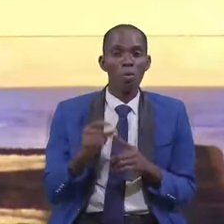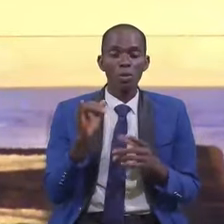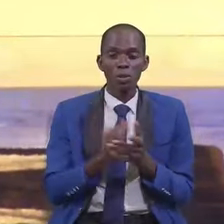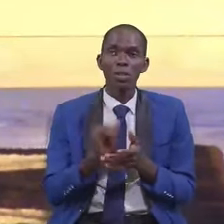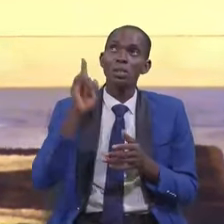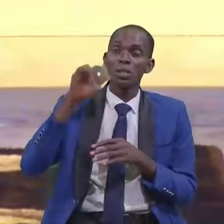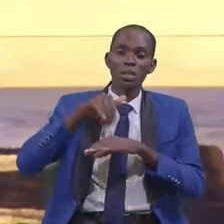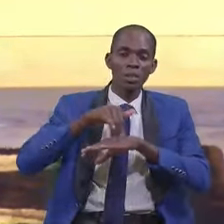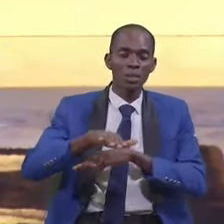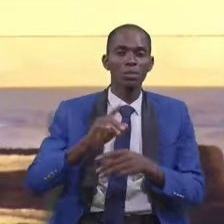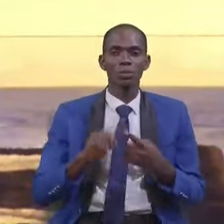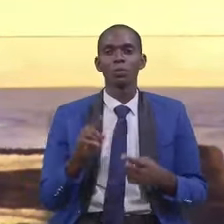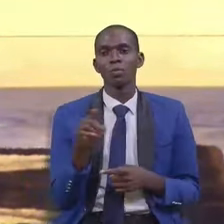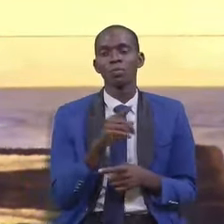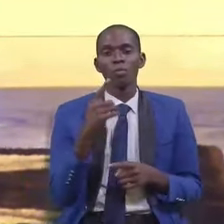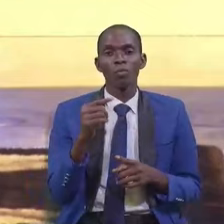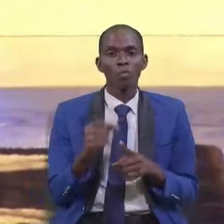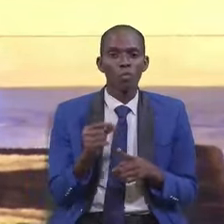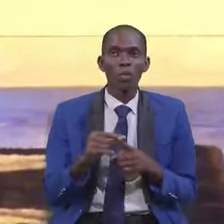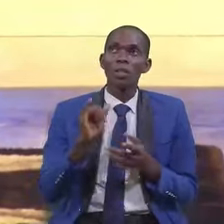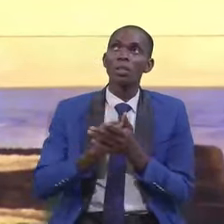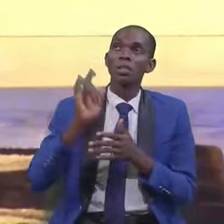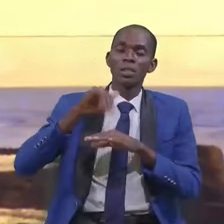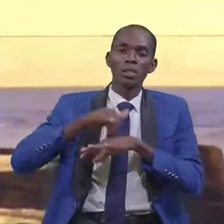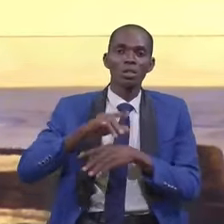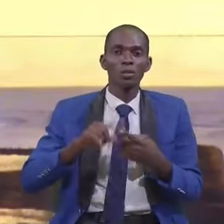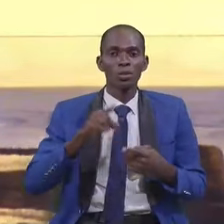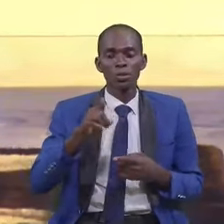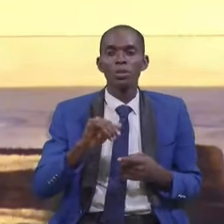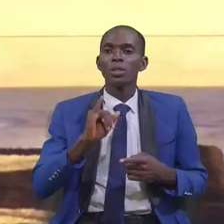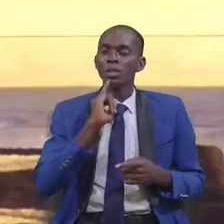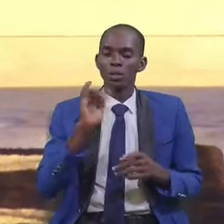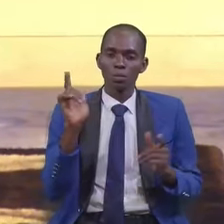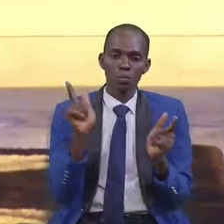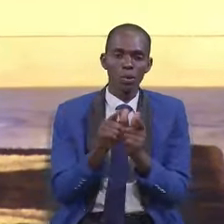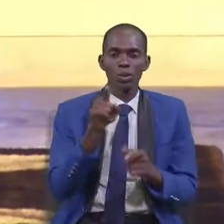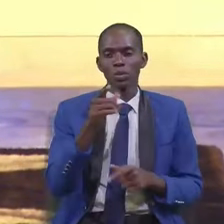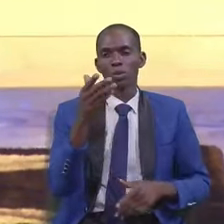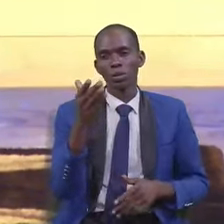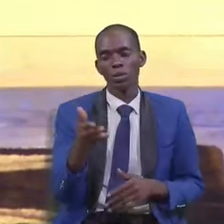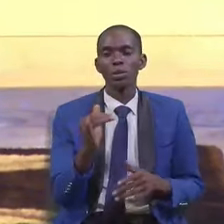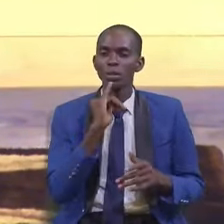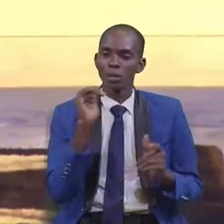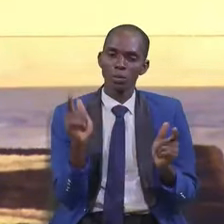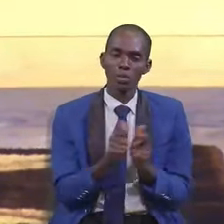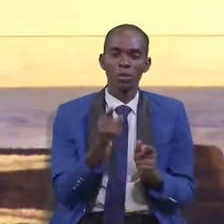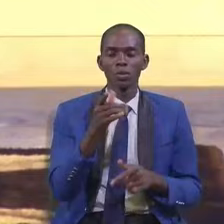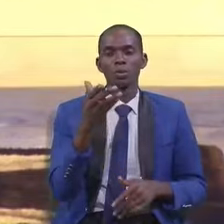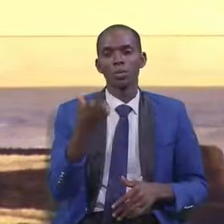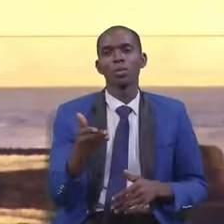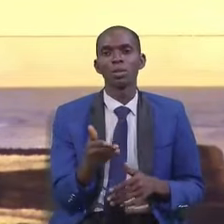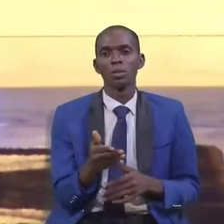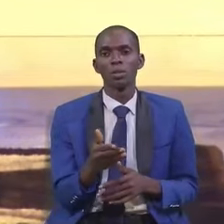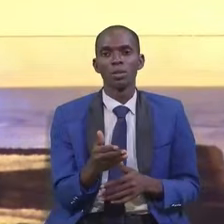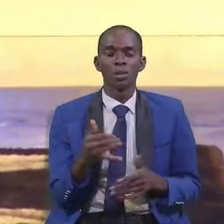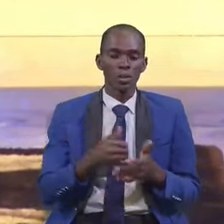envoyée, la parole qui est envoyée, vous atteint là-bas, vous parvient là-bas. La parole va entrer dans